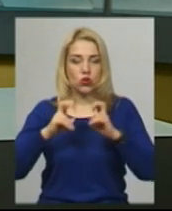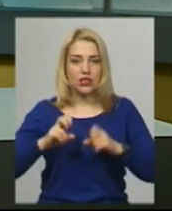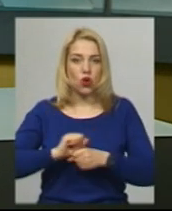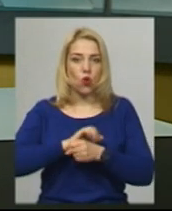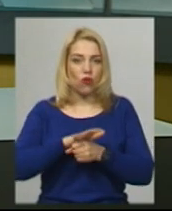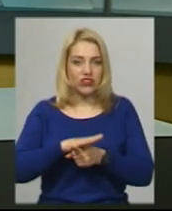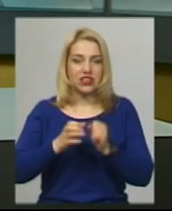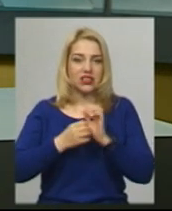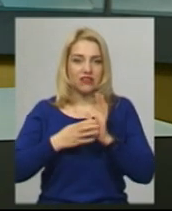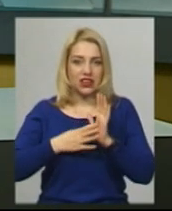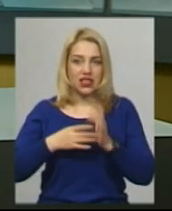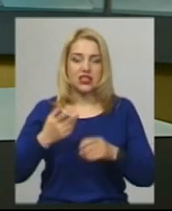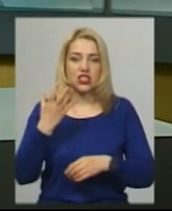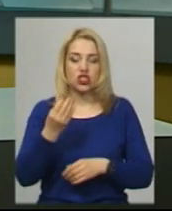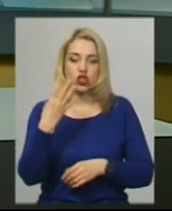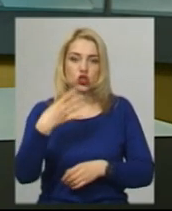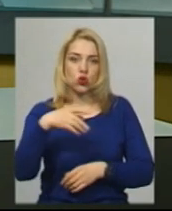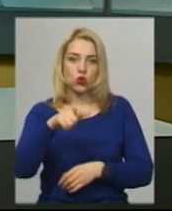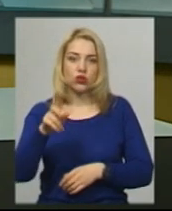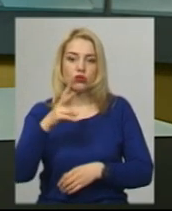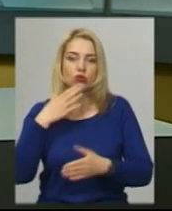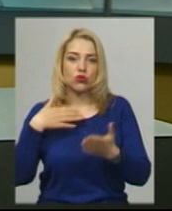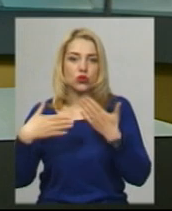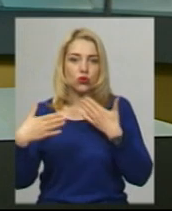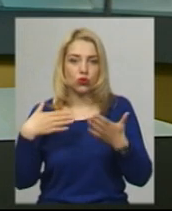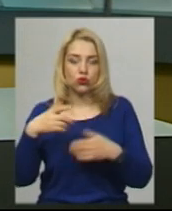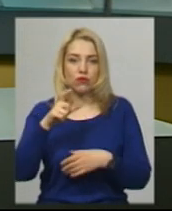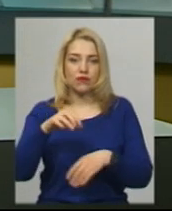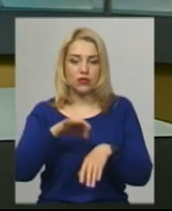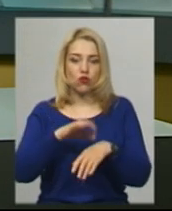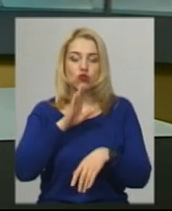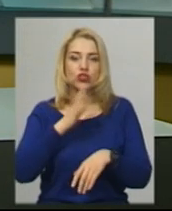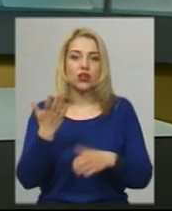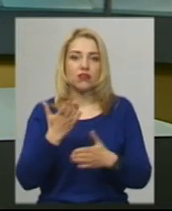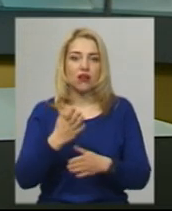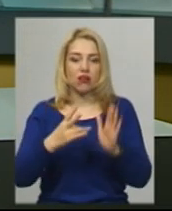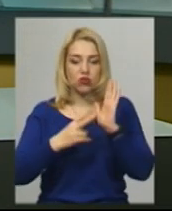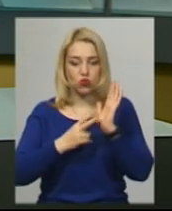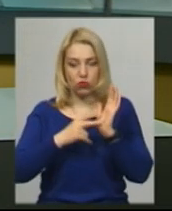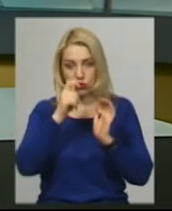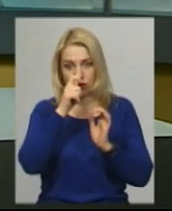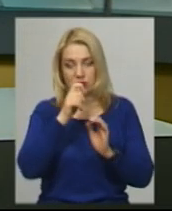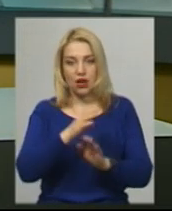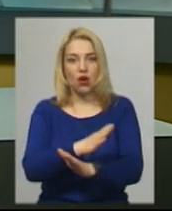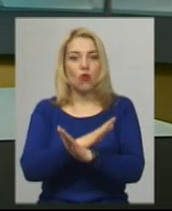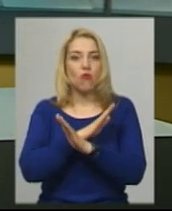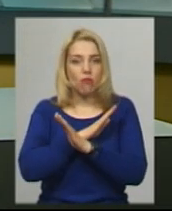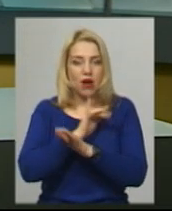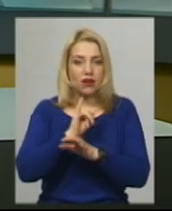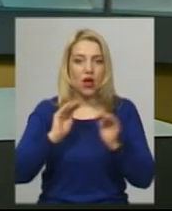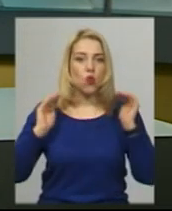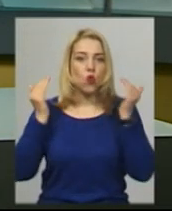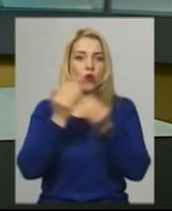COVID-19 ще у 40 осіб, які контактували із хворою жінкою, яка 7 квітня померла у реанімації Хмельницької ЦРЛ. Про